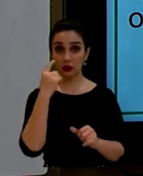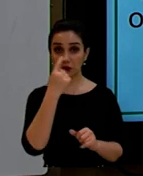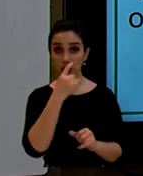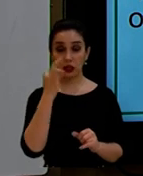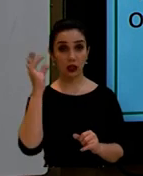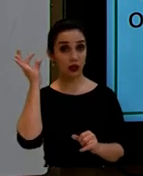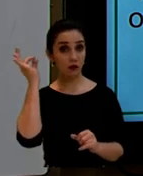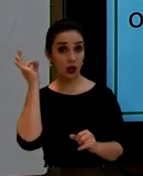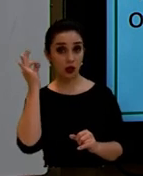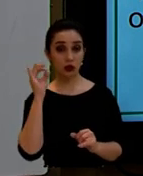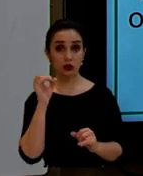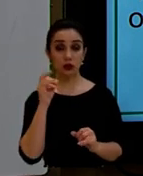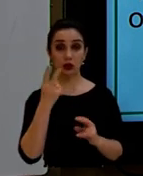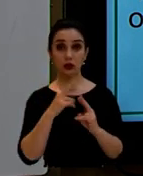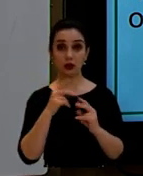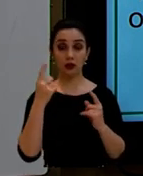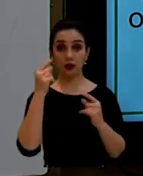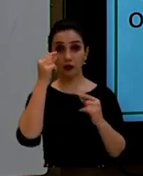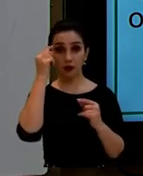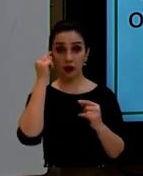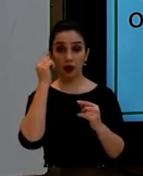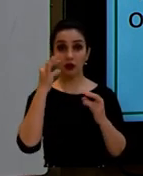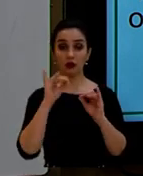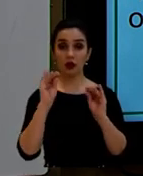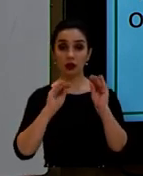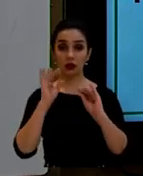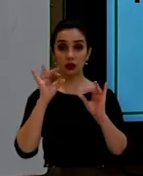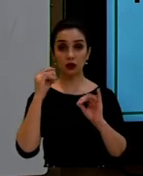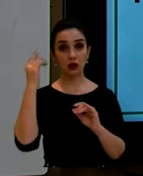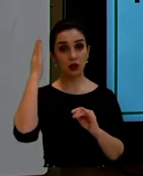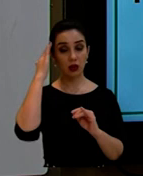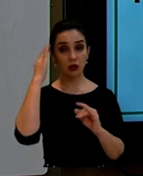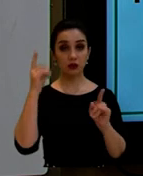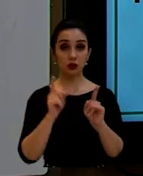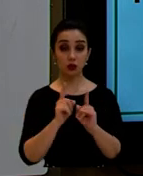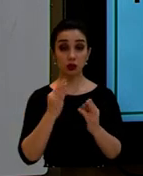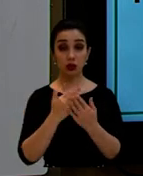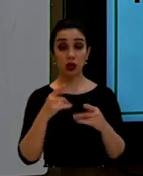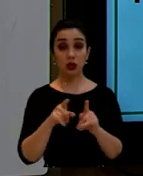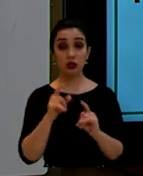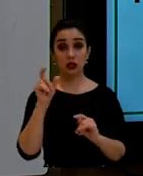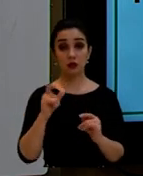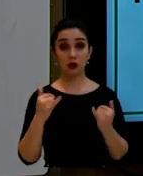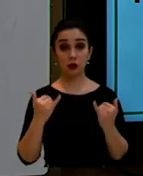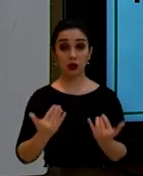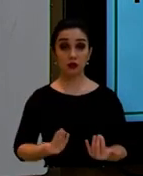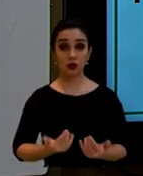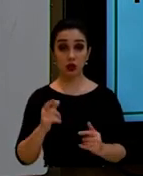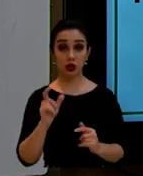и волос, строением век и очертанием головы. В современном